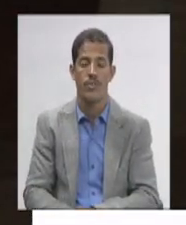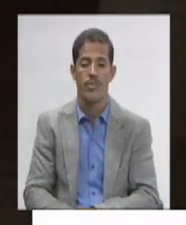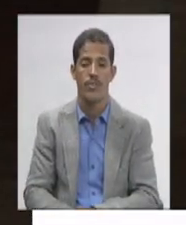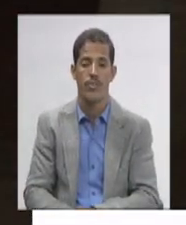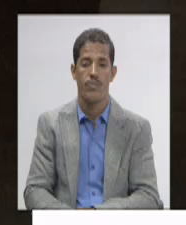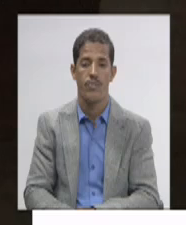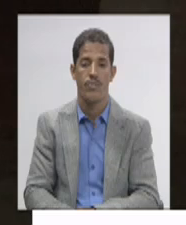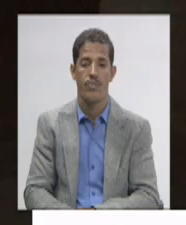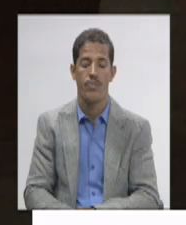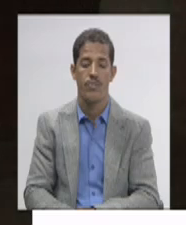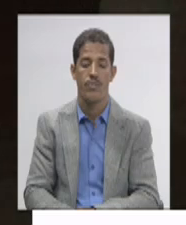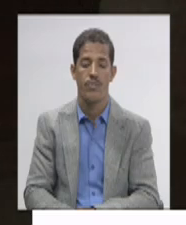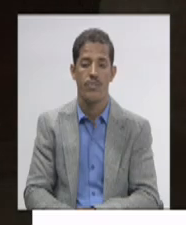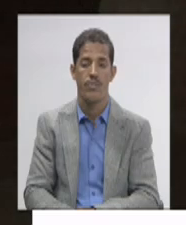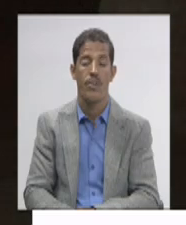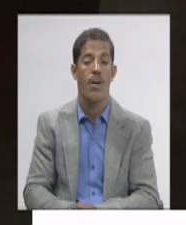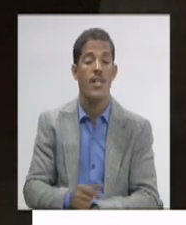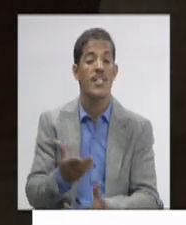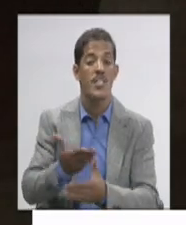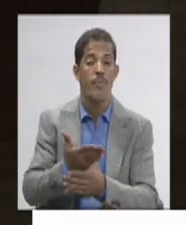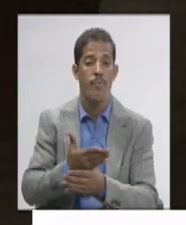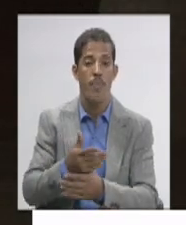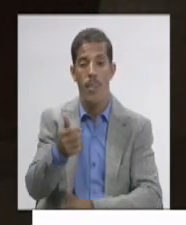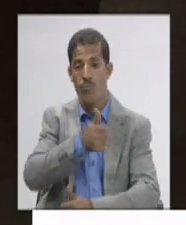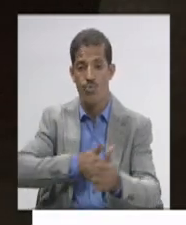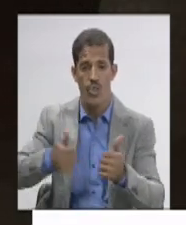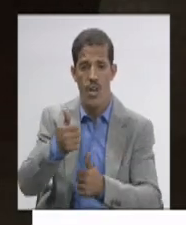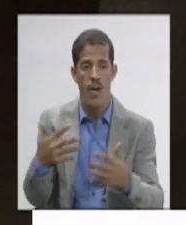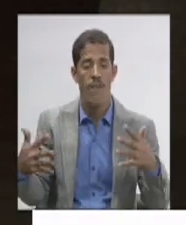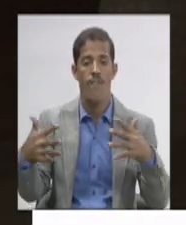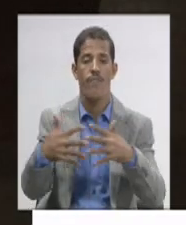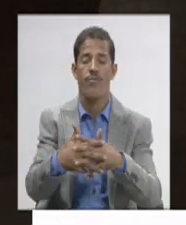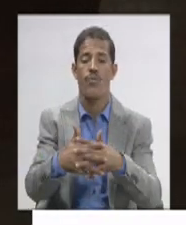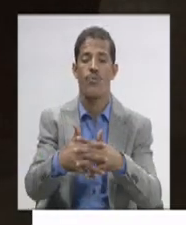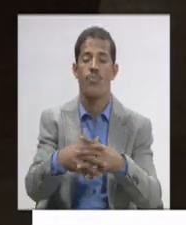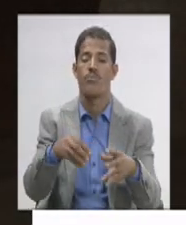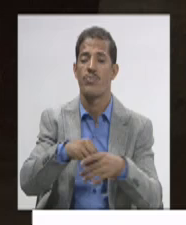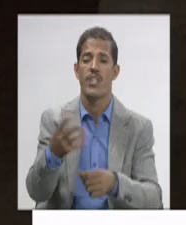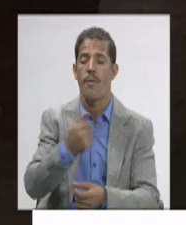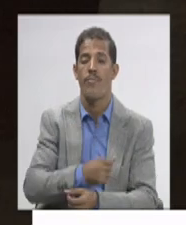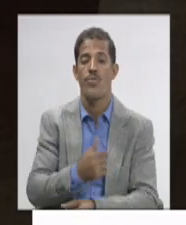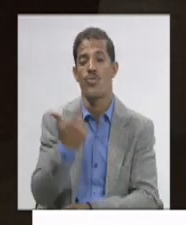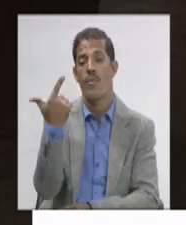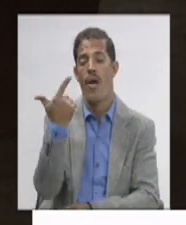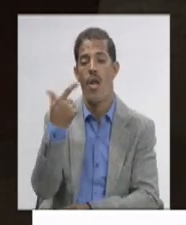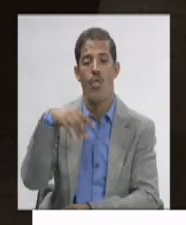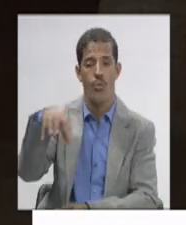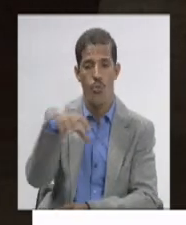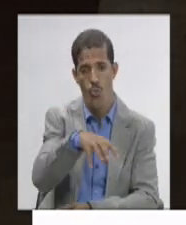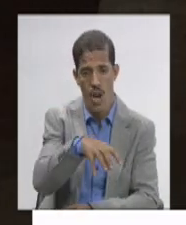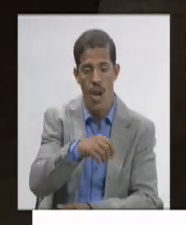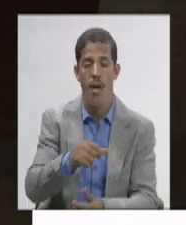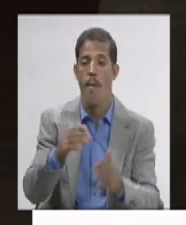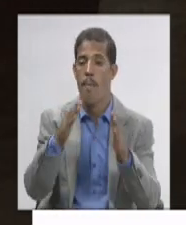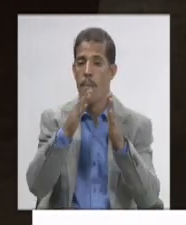منحها حيث حيث شاركت في هذه النسخه سب سبع دول اجنبيه من جمهوريه